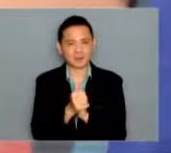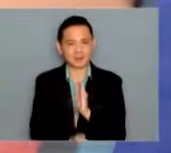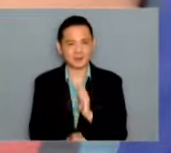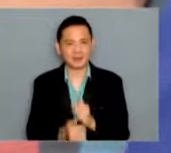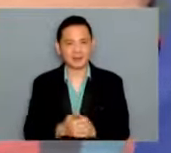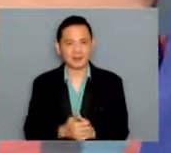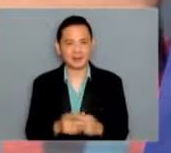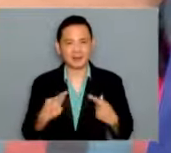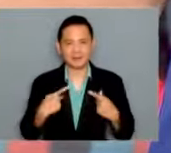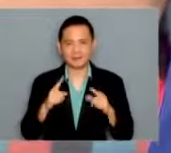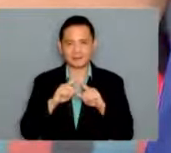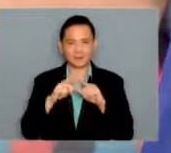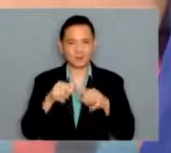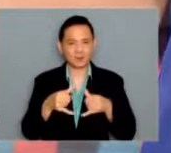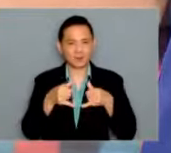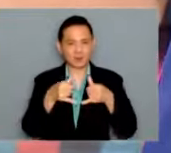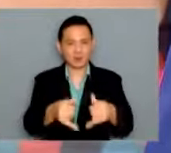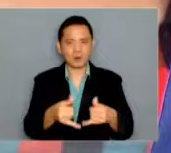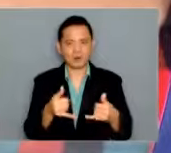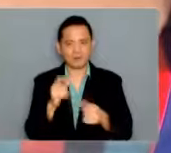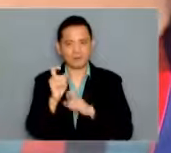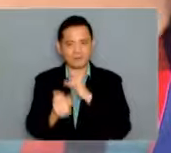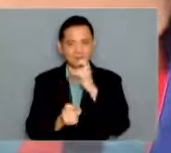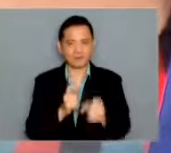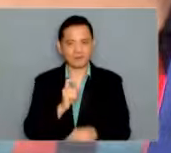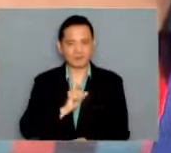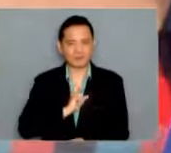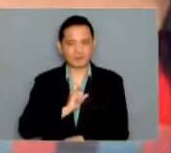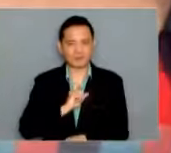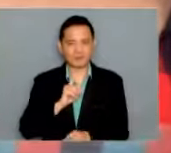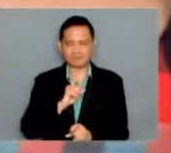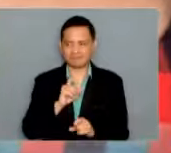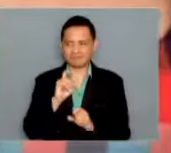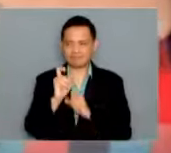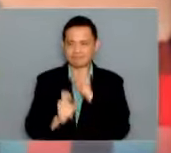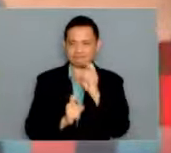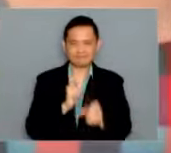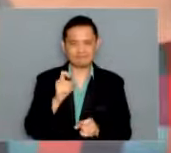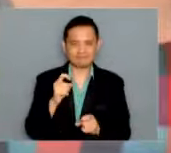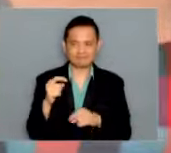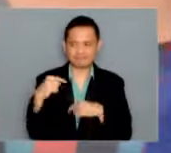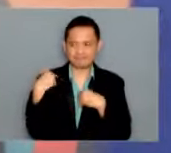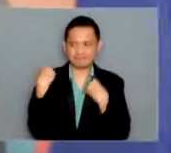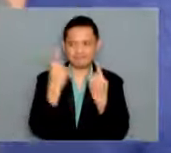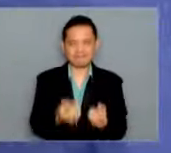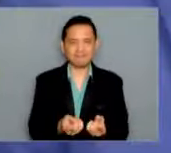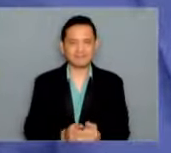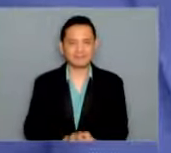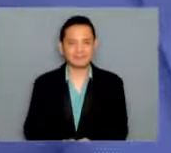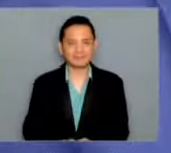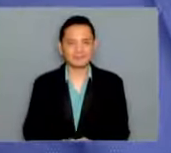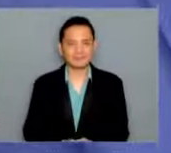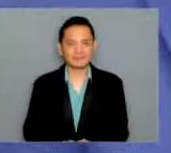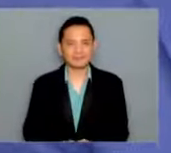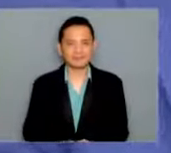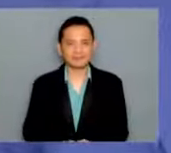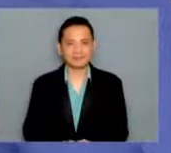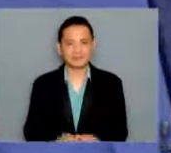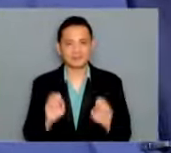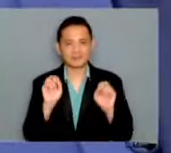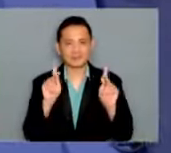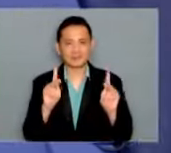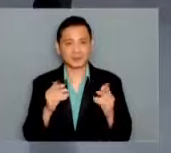na award-giving bodies sa hindi na sa bansa. Naku, ilalaban ko yan sa mga pang-international, di ba? Alright, kasama ang ating bagong